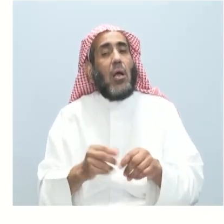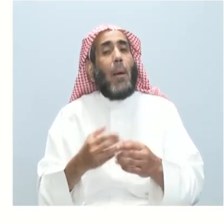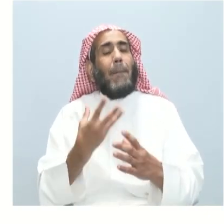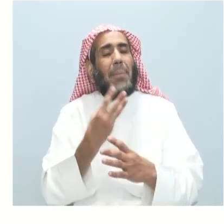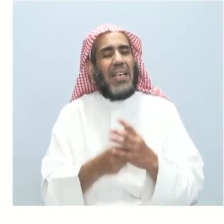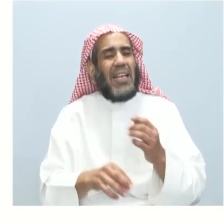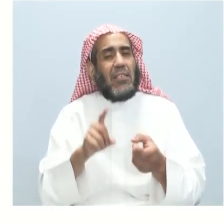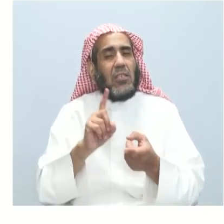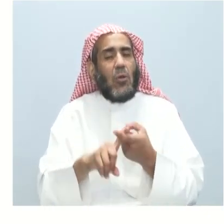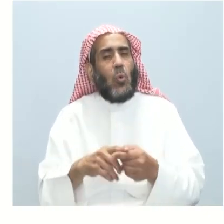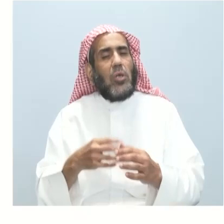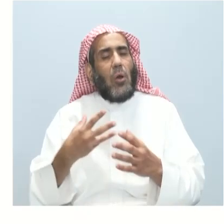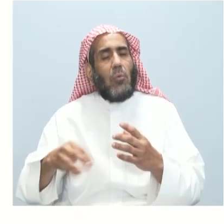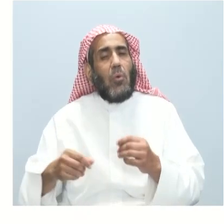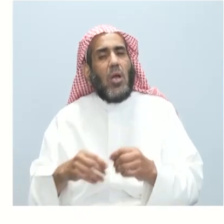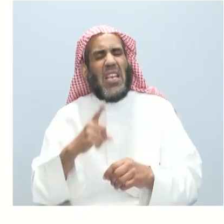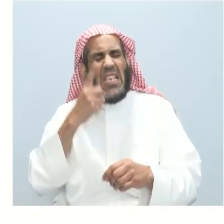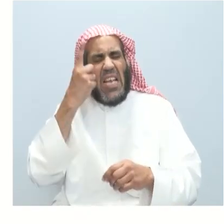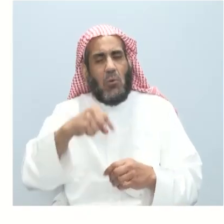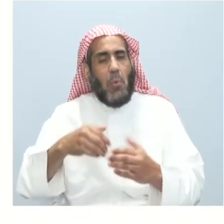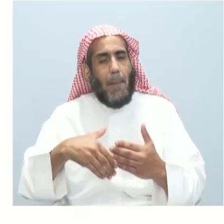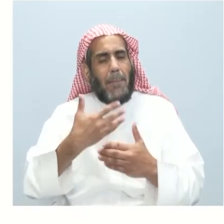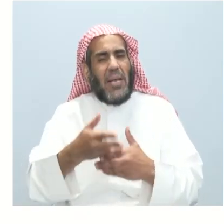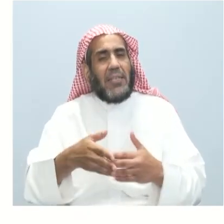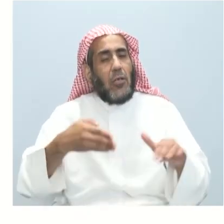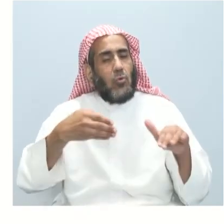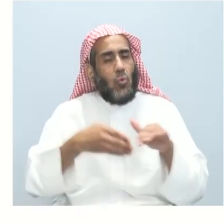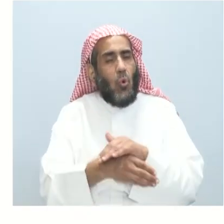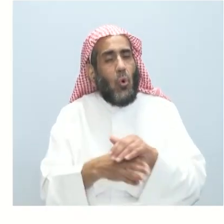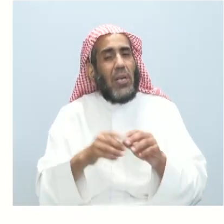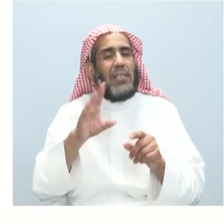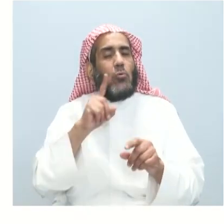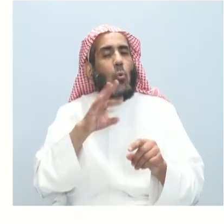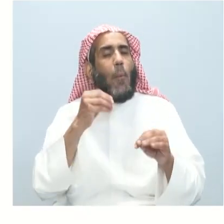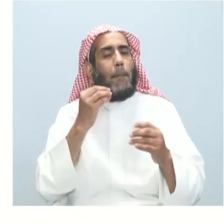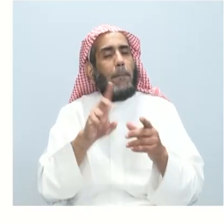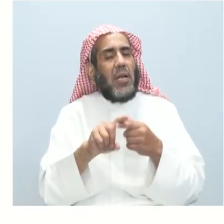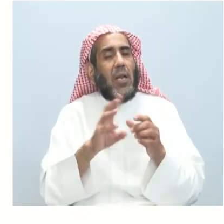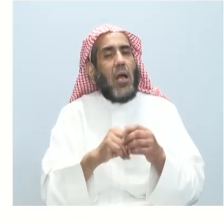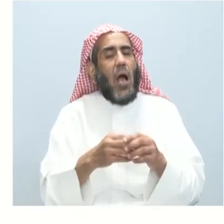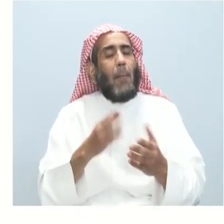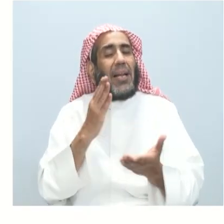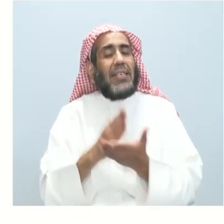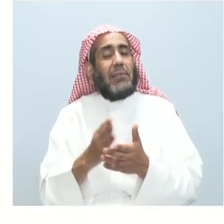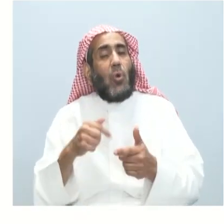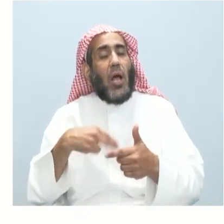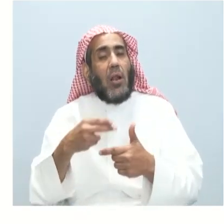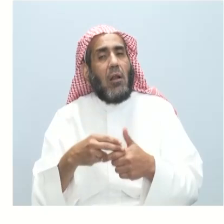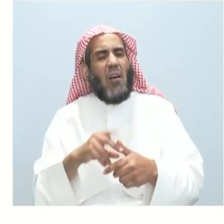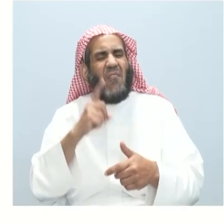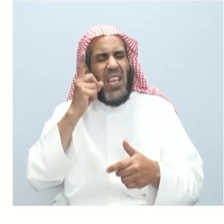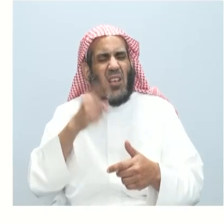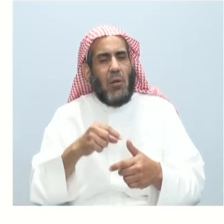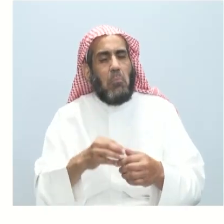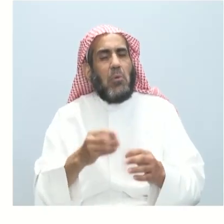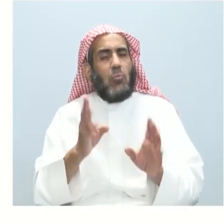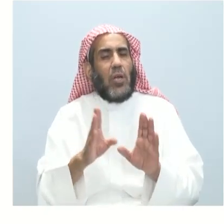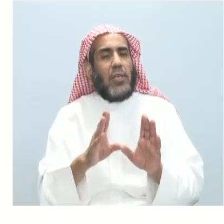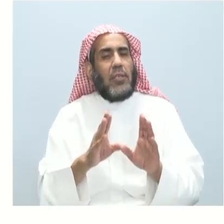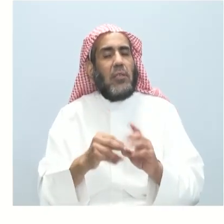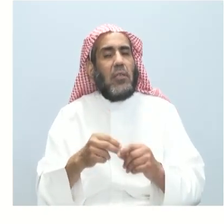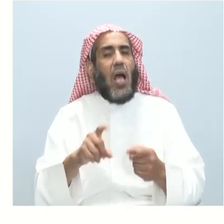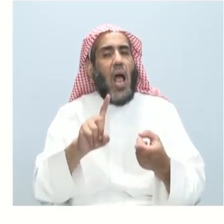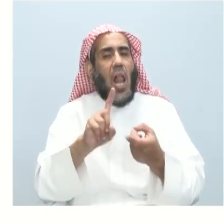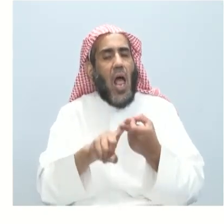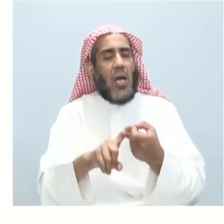الزوجه الربائب يحرمن بعد دخول الزوج بامه واما القسم الاخر فيحرم بمجرد